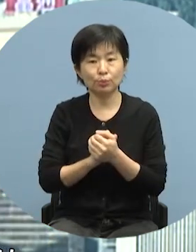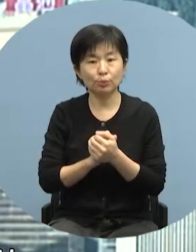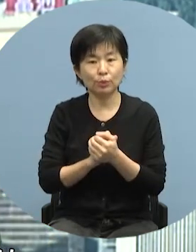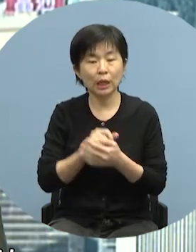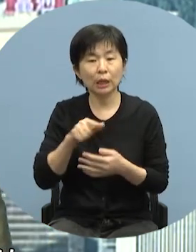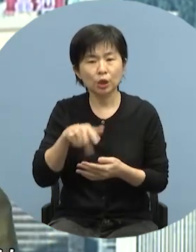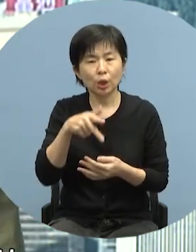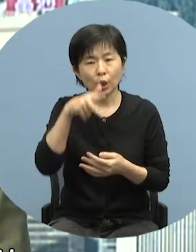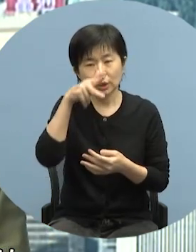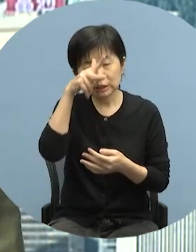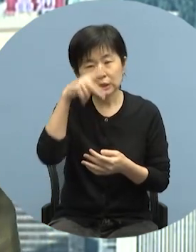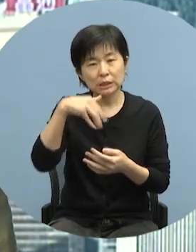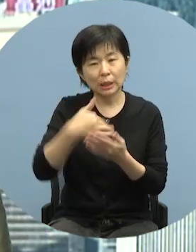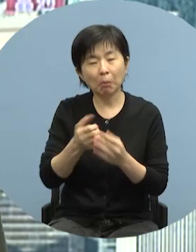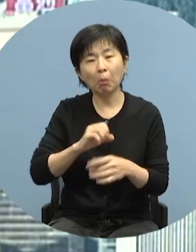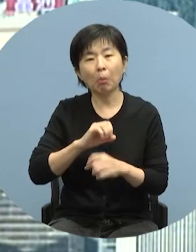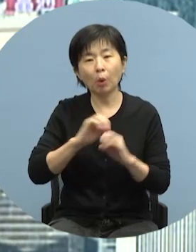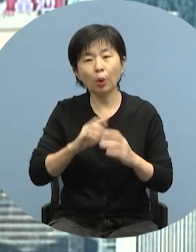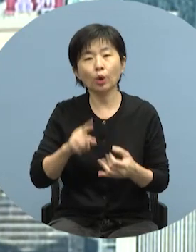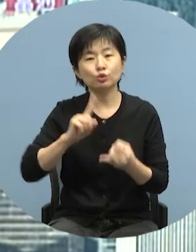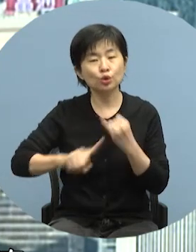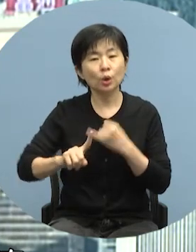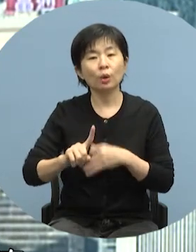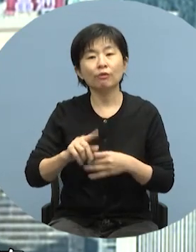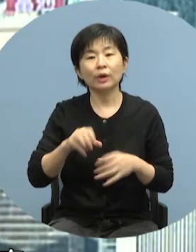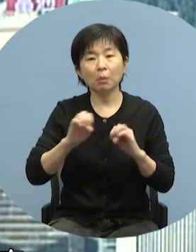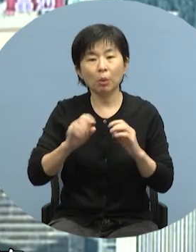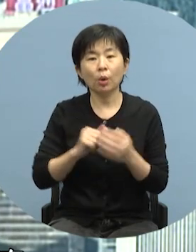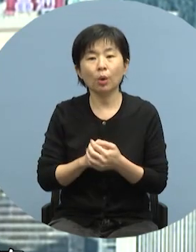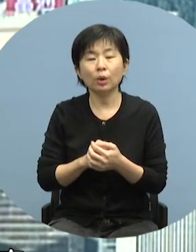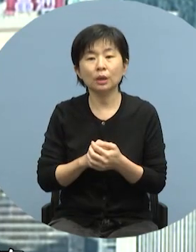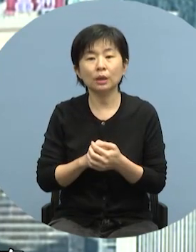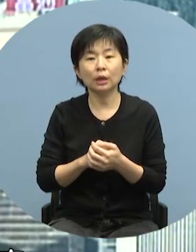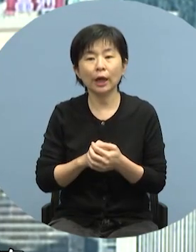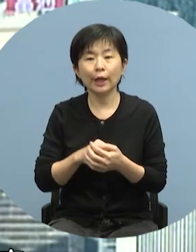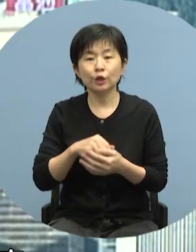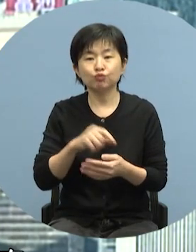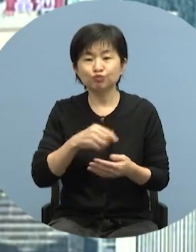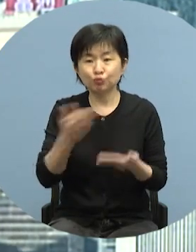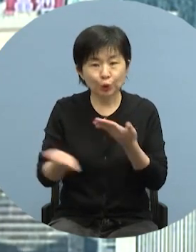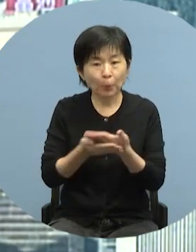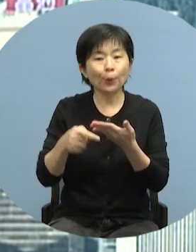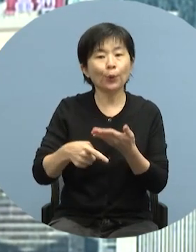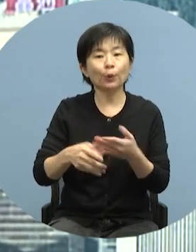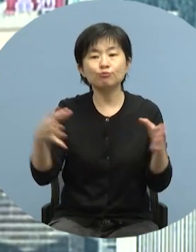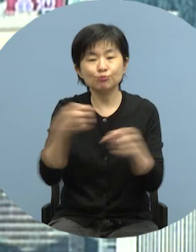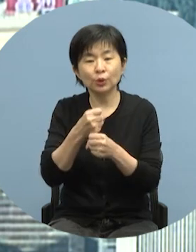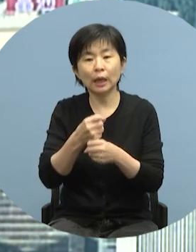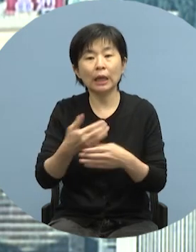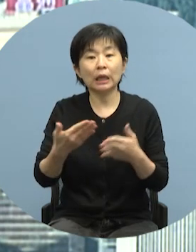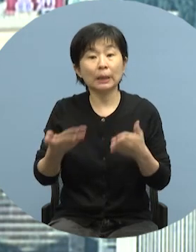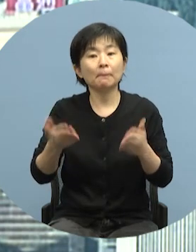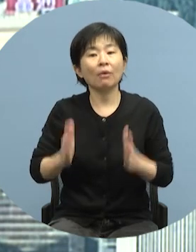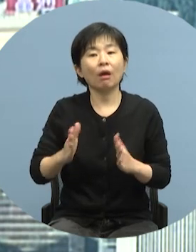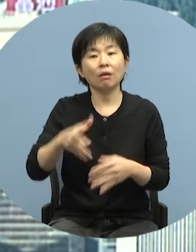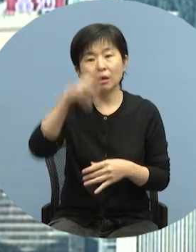政報告是5年任期的最後一份施政報告，所以我們都利用這個施政報告的附篇呢是總結一下